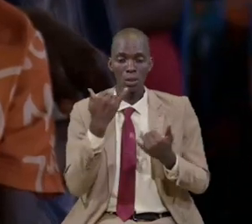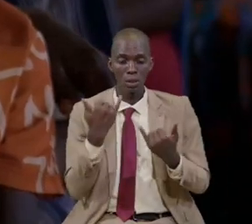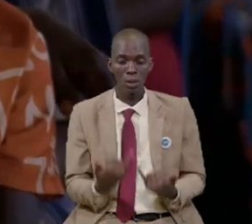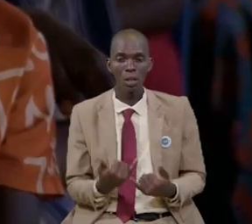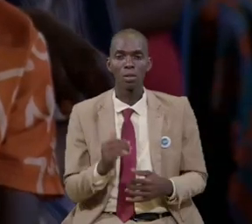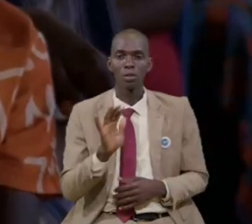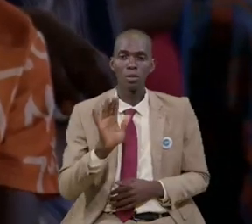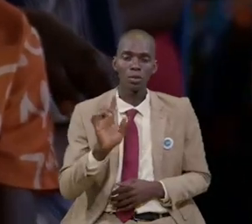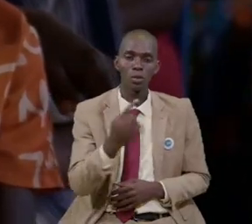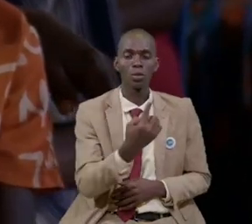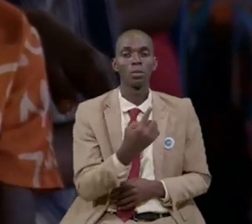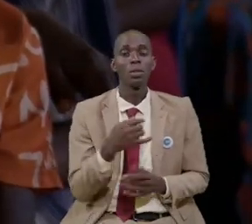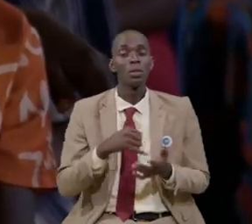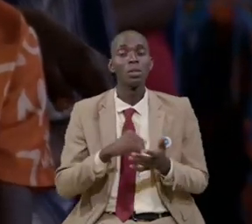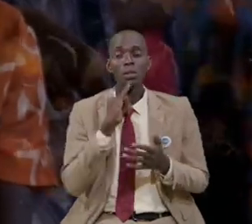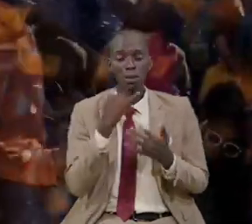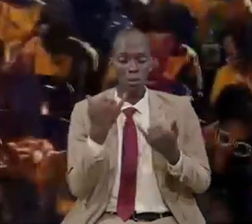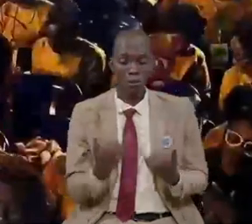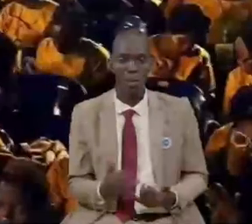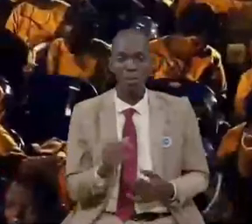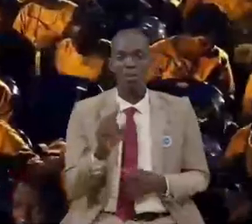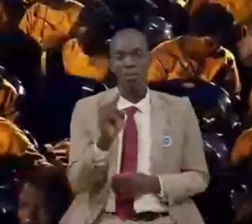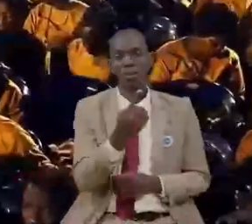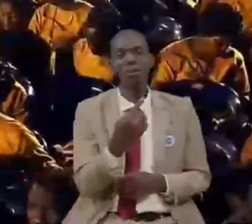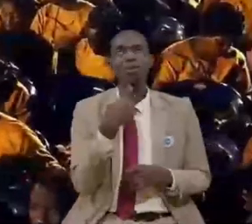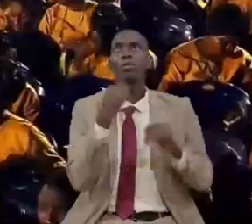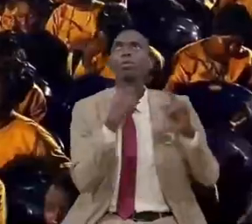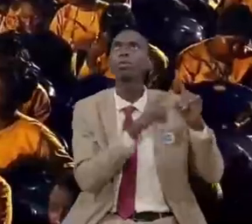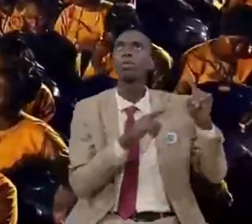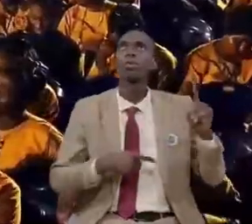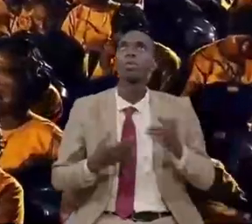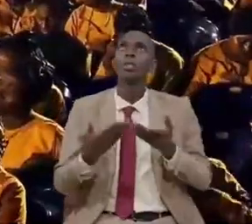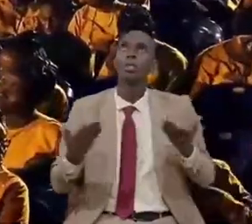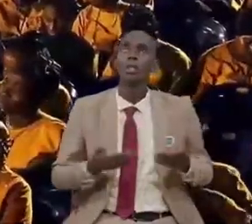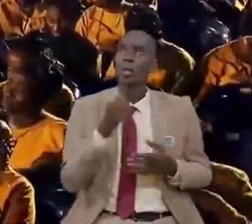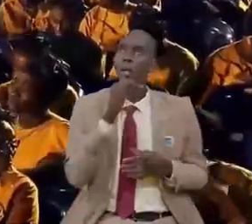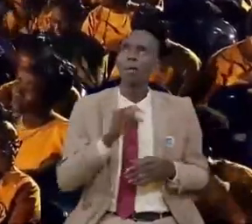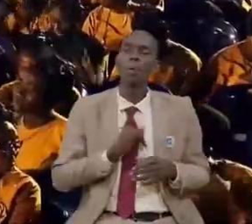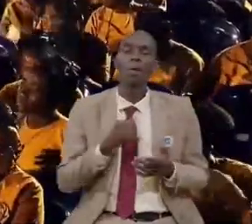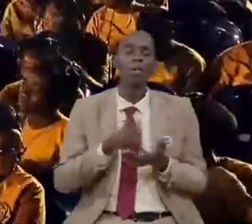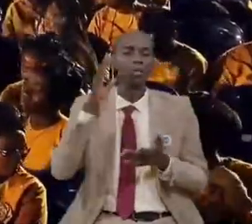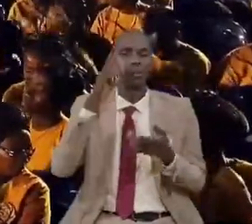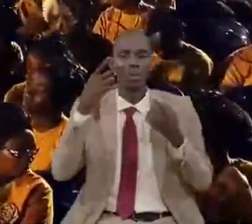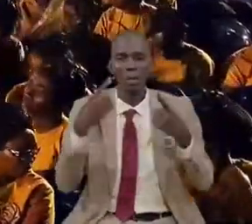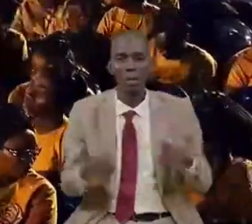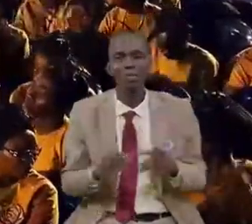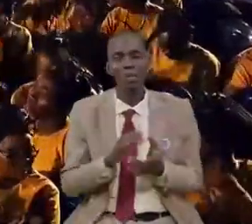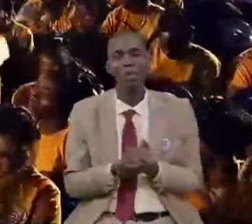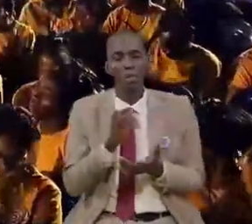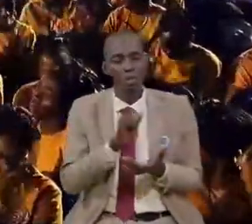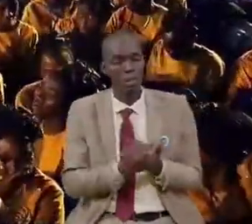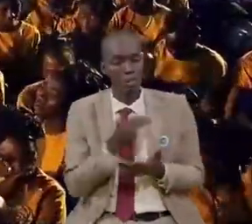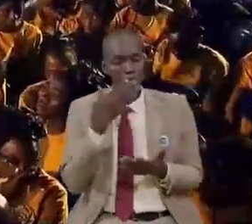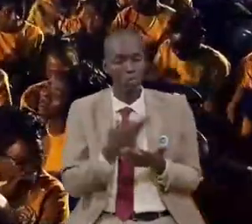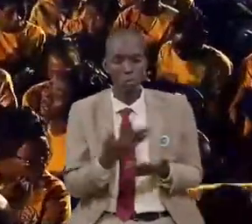maintenant. C'est votre tour maintenant de dire, Seigneur, me voici. Cela va se produire pour vous. La bonne chose là aura